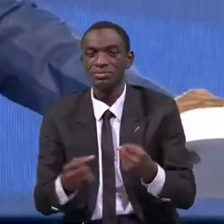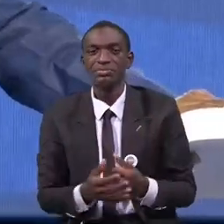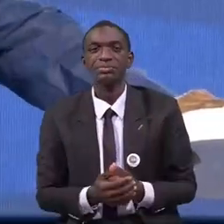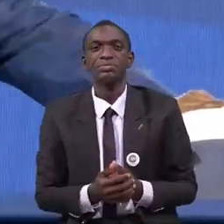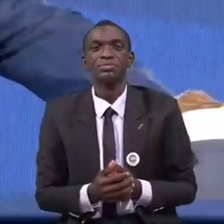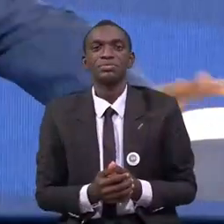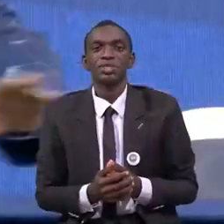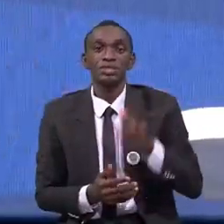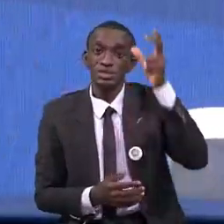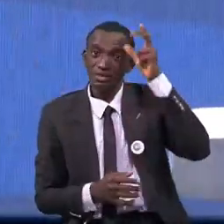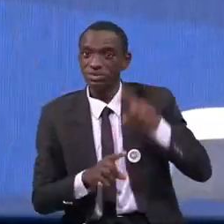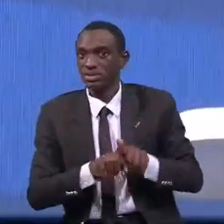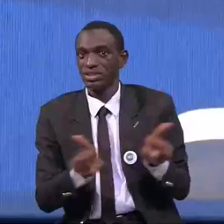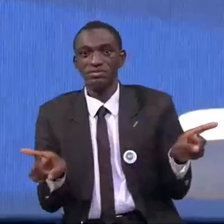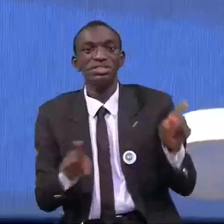la